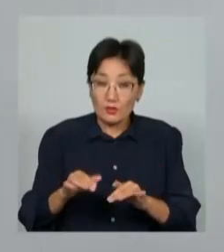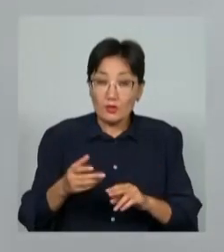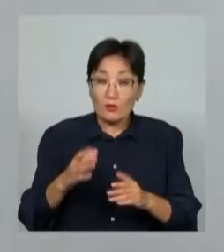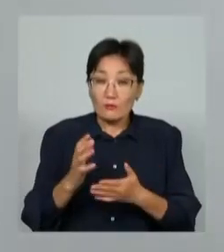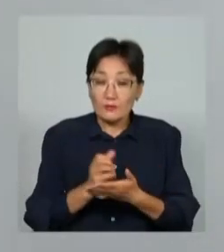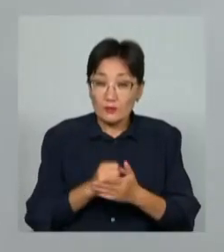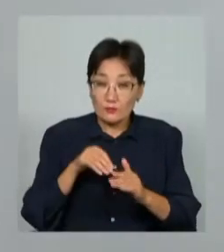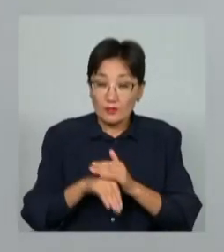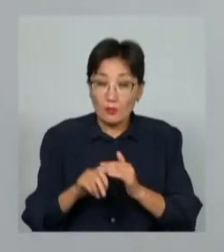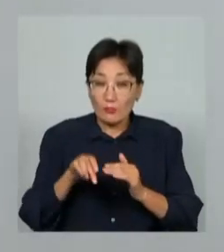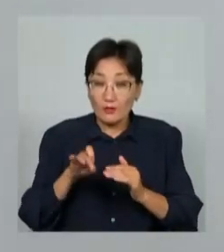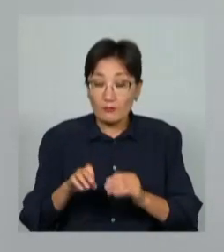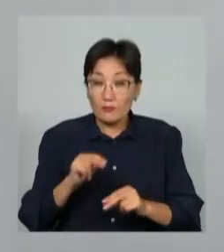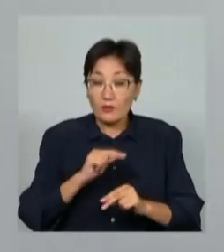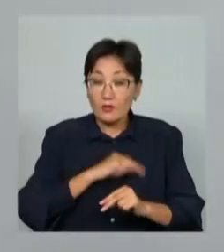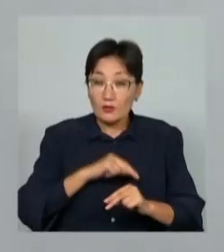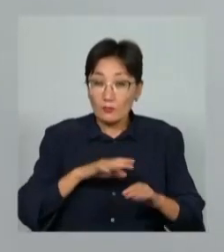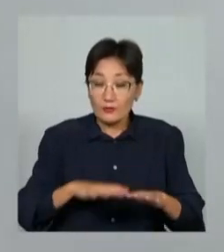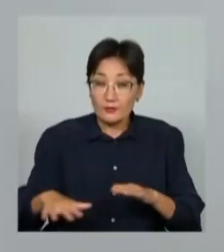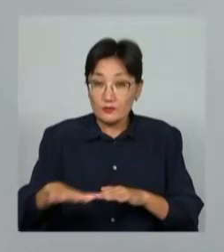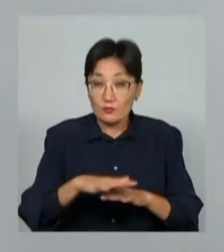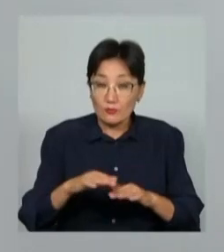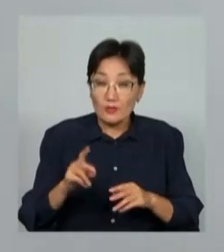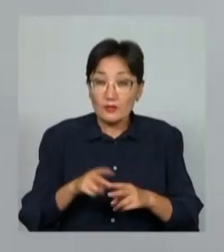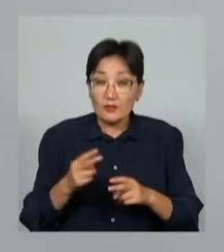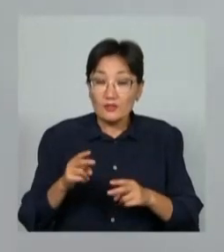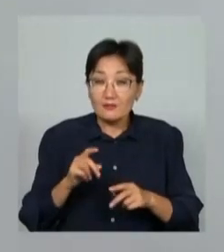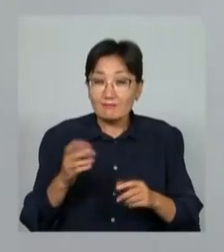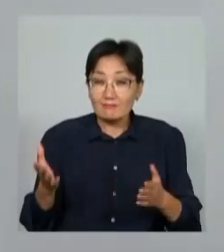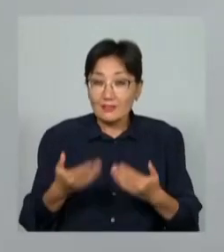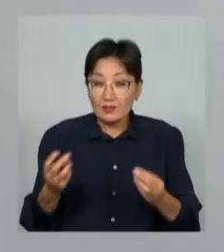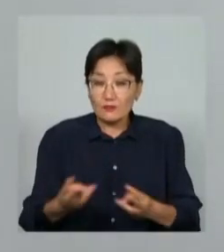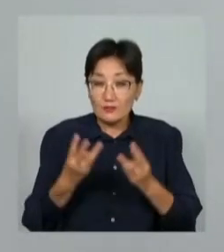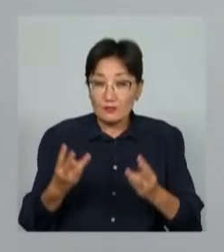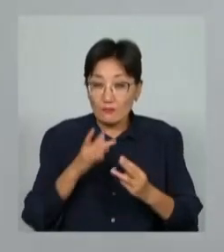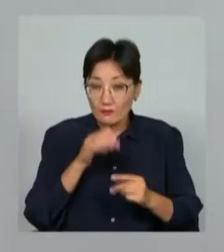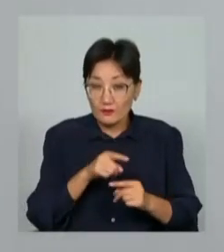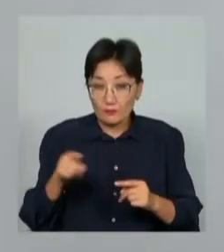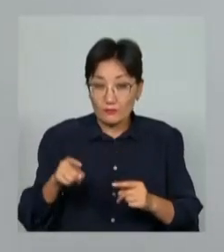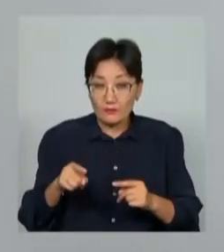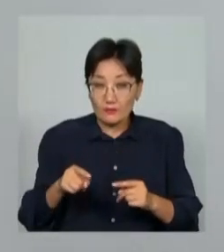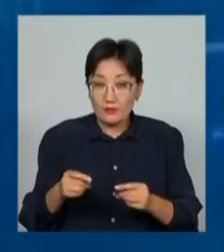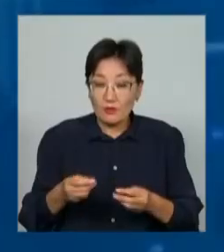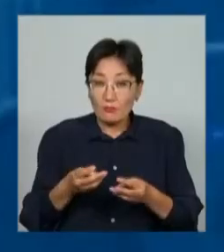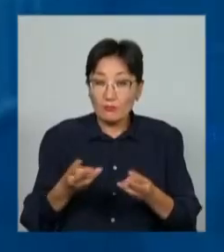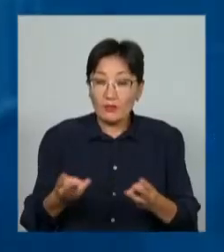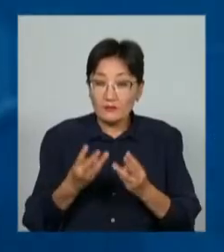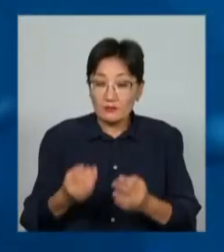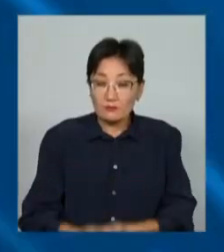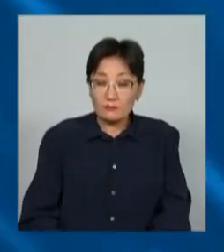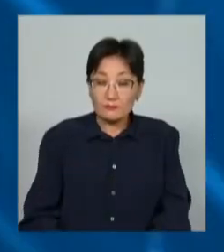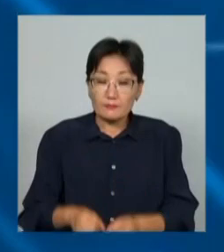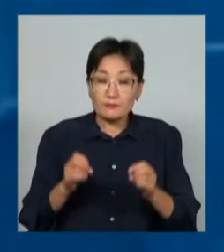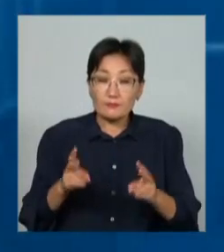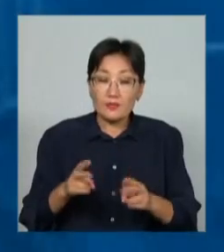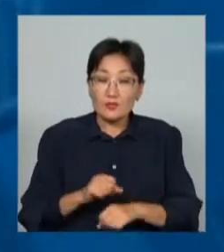накопления паров в рабочей зоне емкости легко воспламеняющихся веществ, образовавшихся во время плавки.